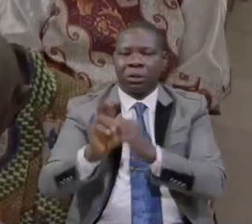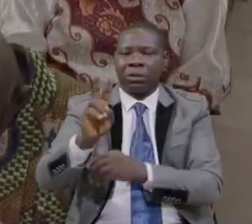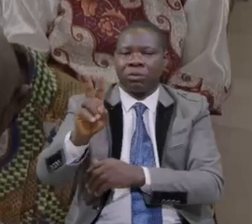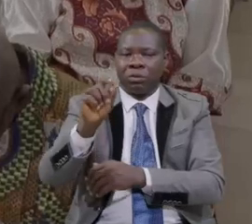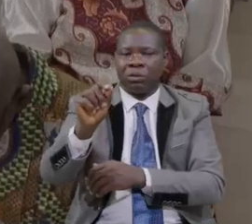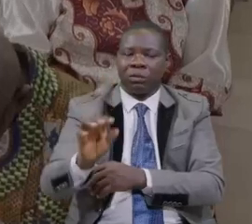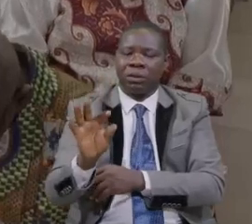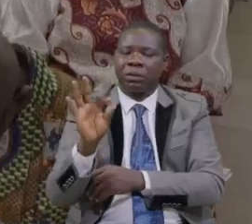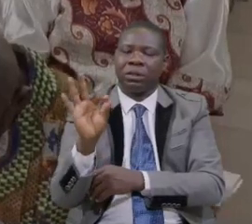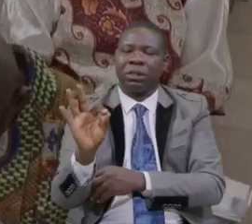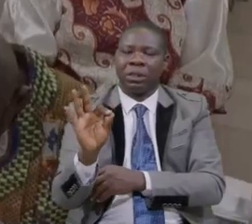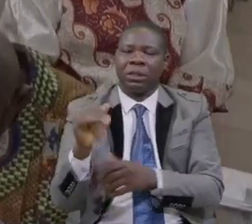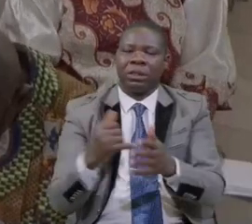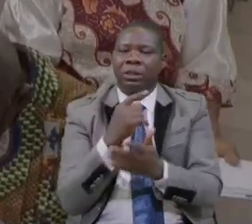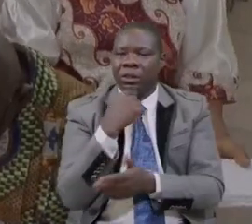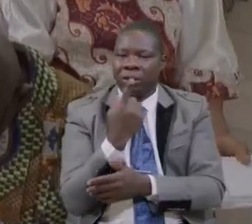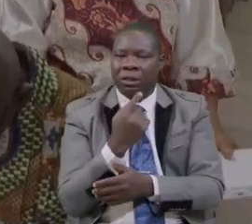verset 9.